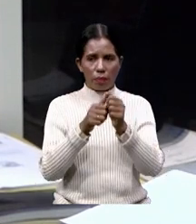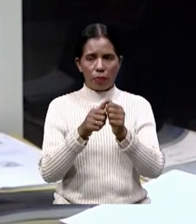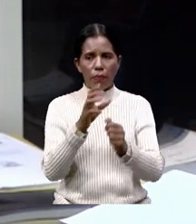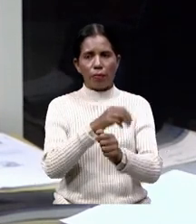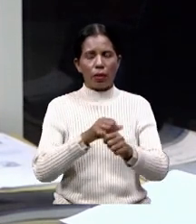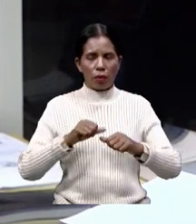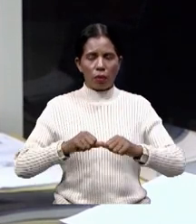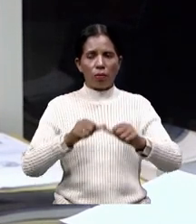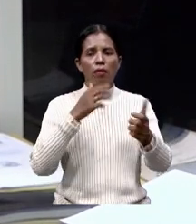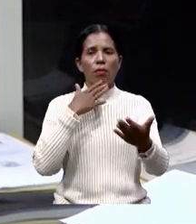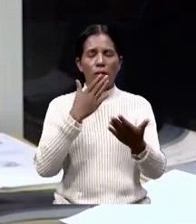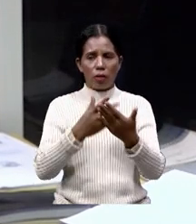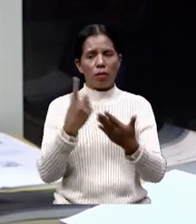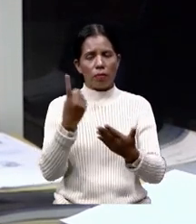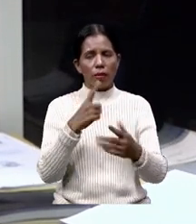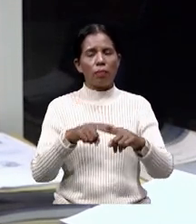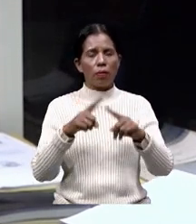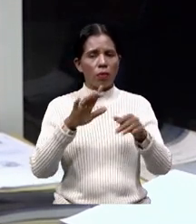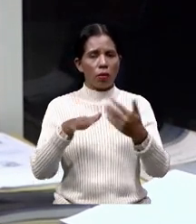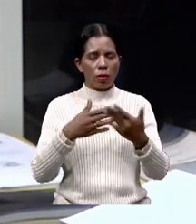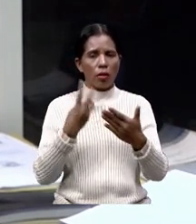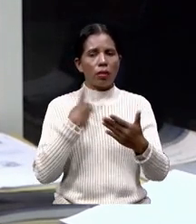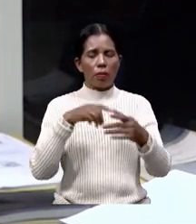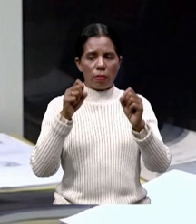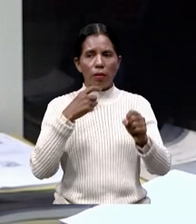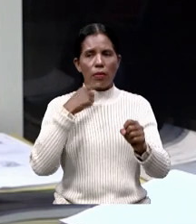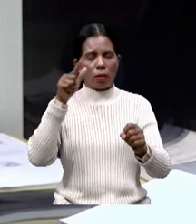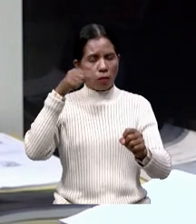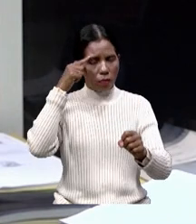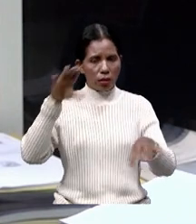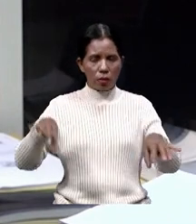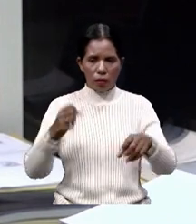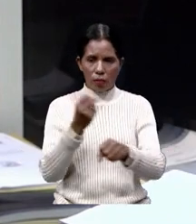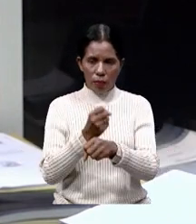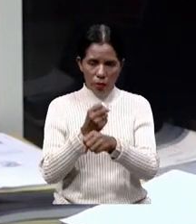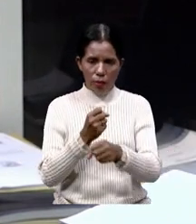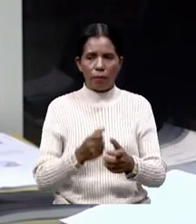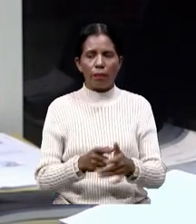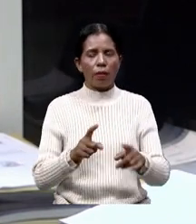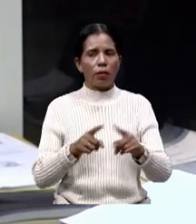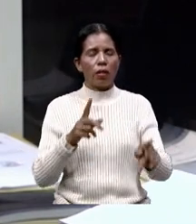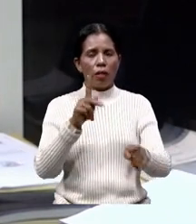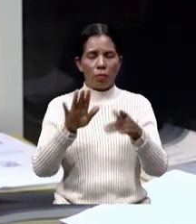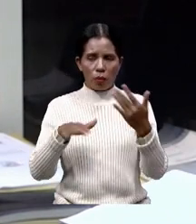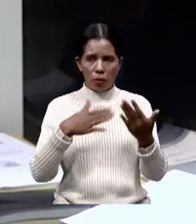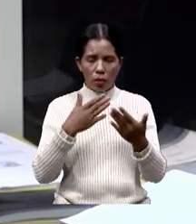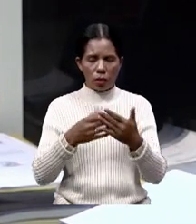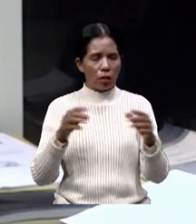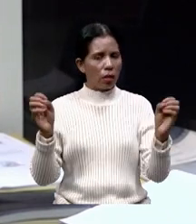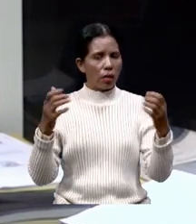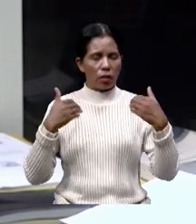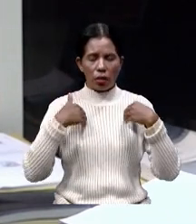la normal hela. So che poi tutto i tabelli hanno attaccato al governo scorso anno e vedete nella comunità di Maria